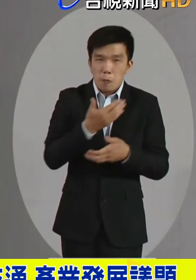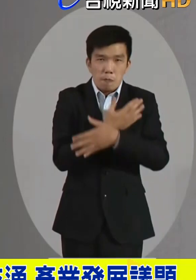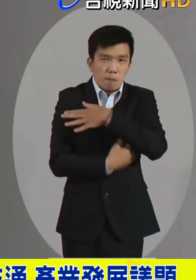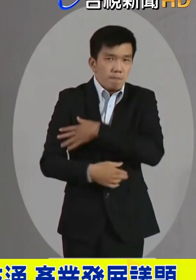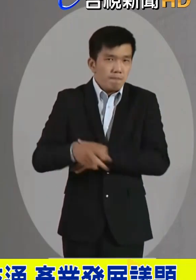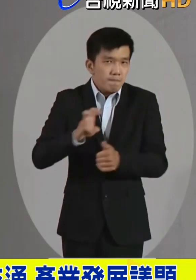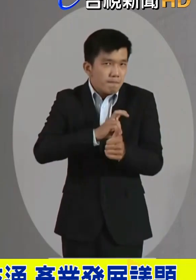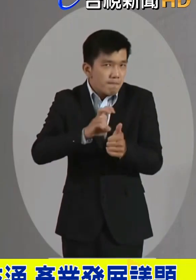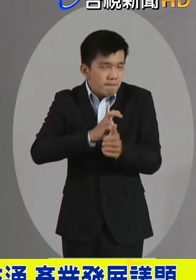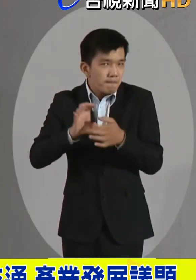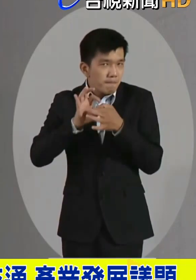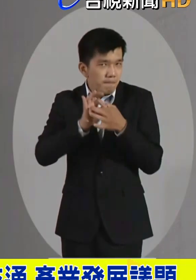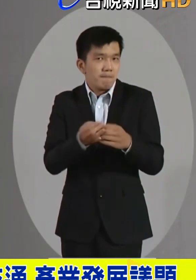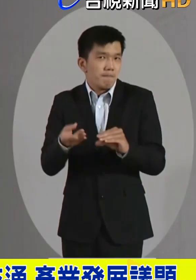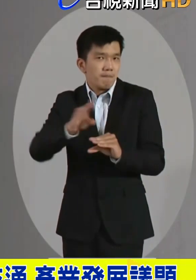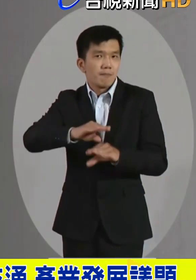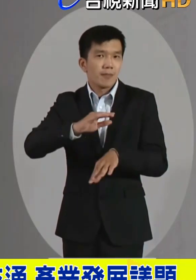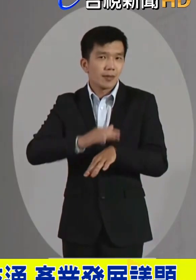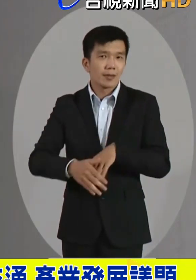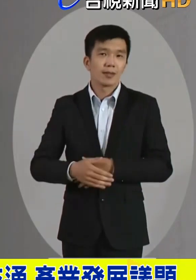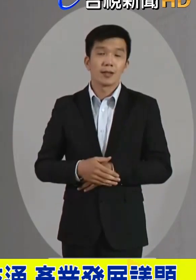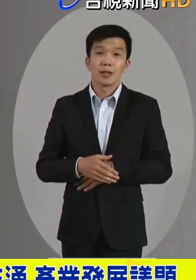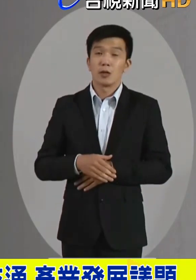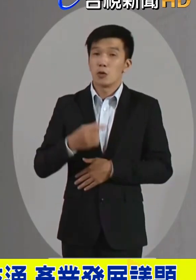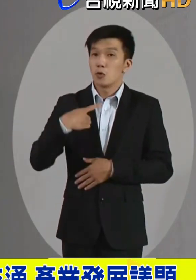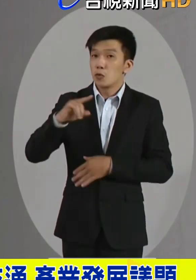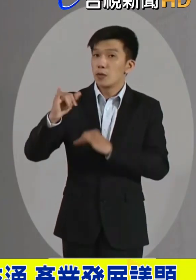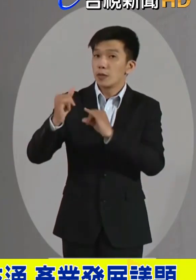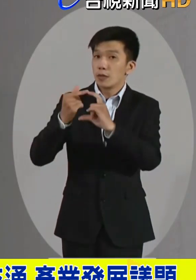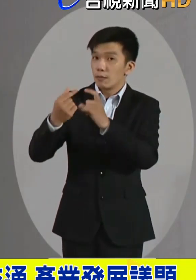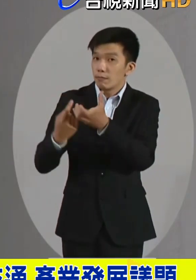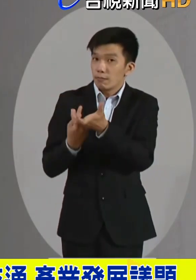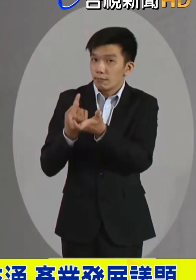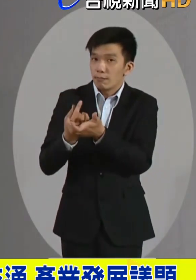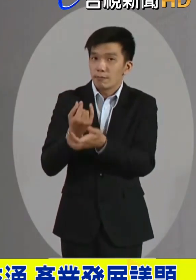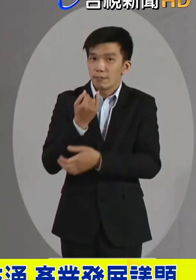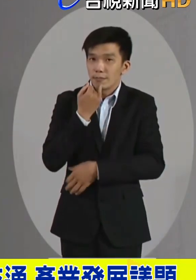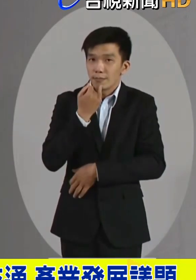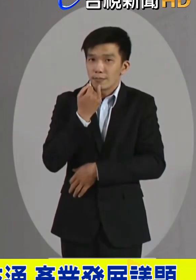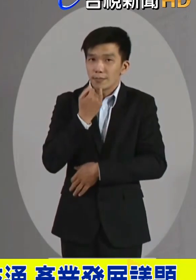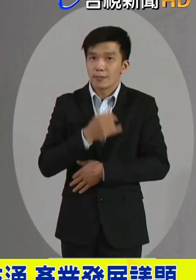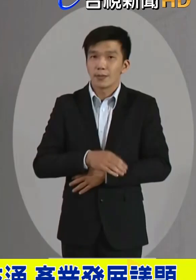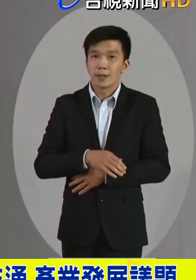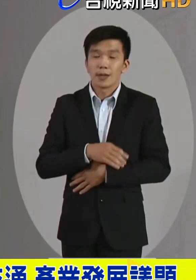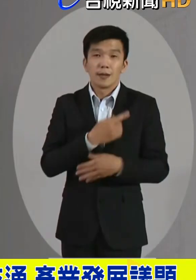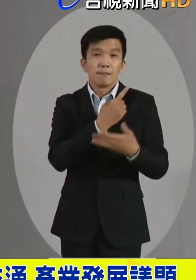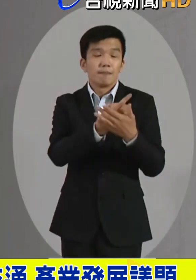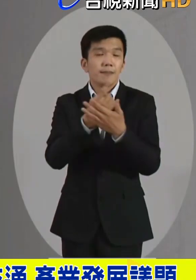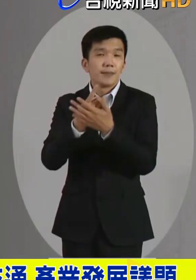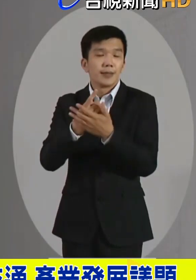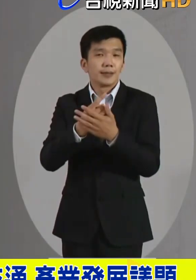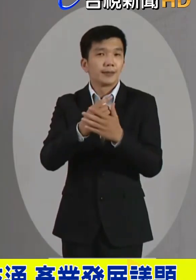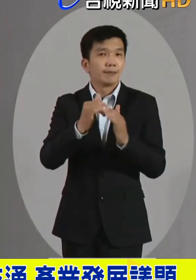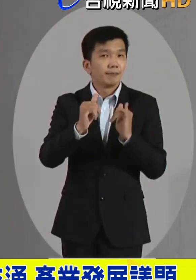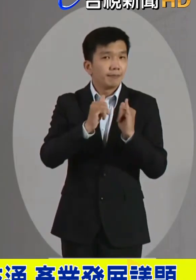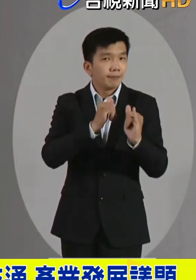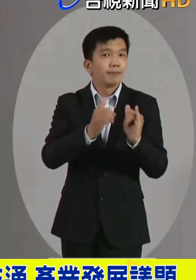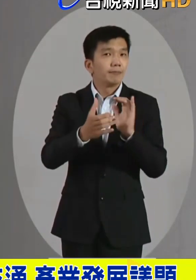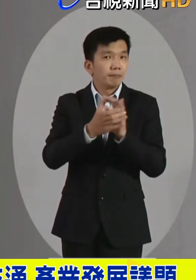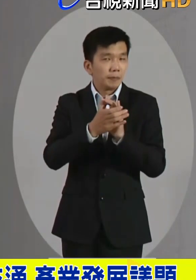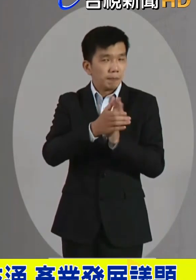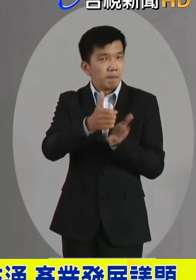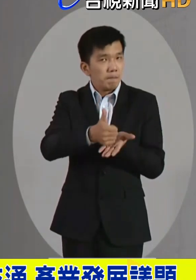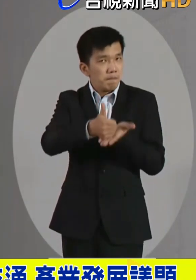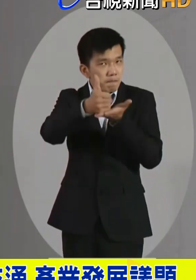再持续的加倍，让他进入社区，让我们的每一位市民朋友都能有尊